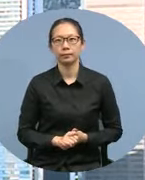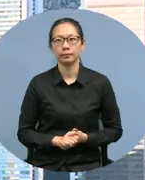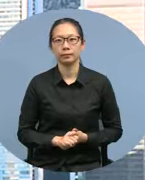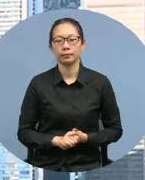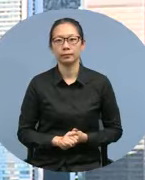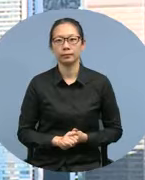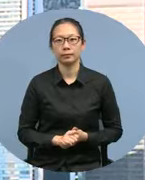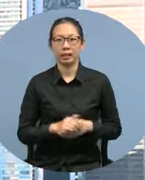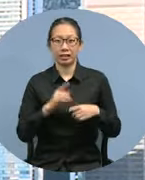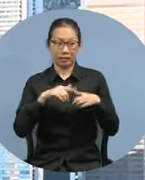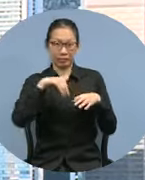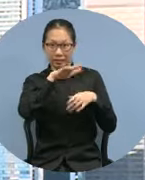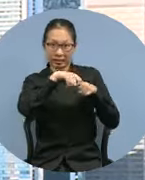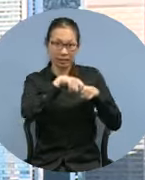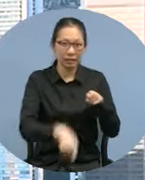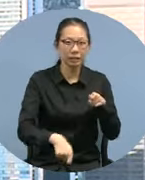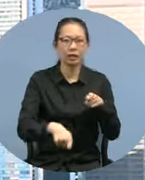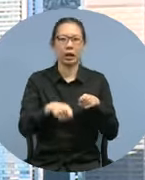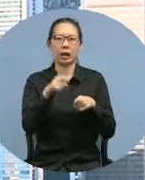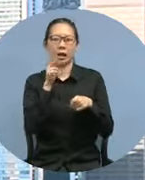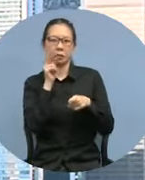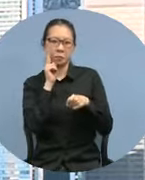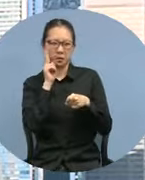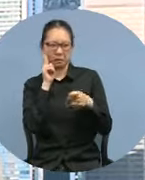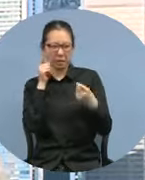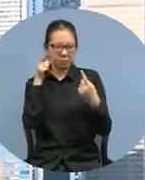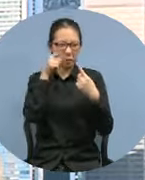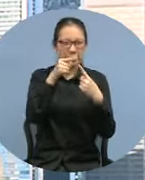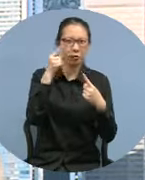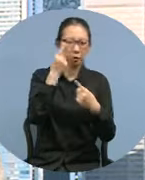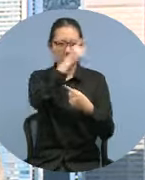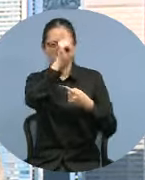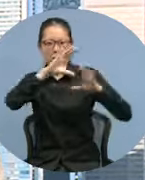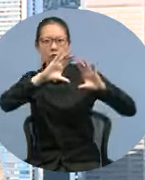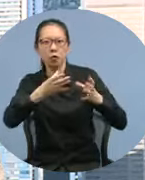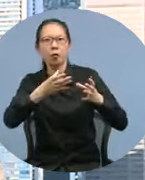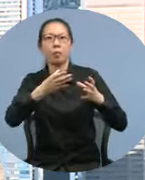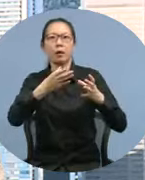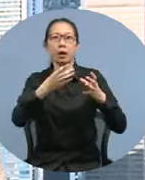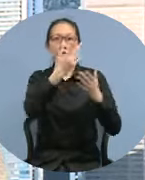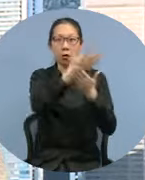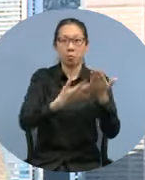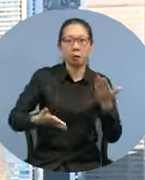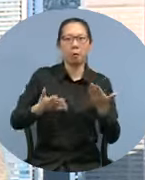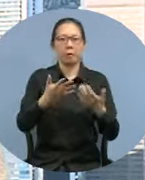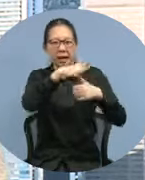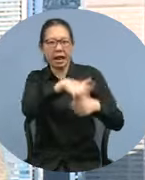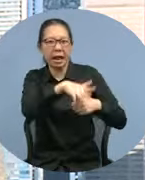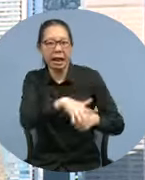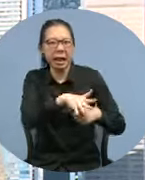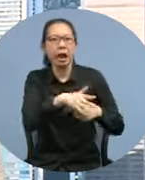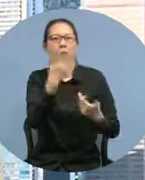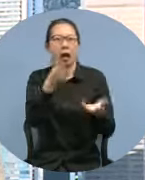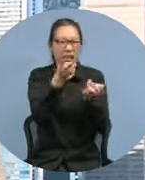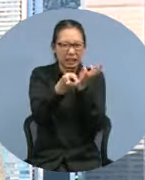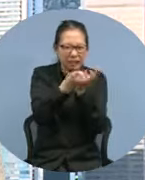在某一些的組群裏面，特別是受到在網上的欺凌或者欺底，這